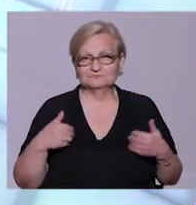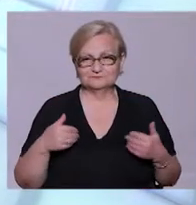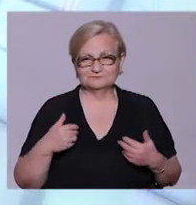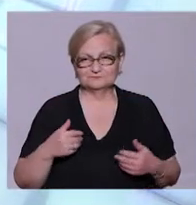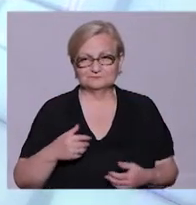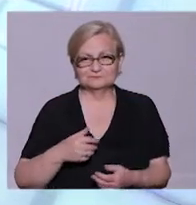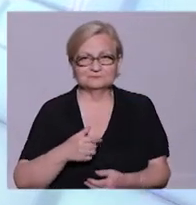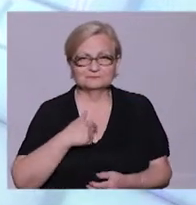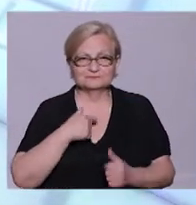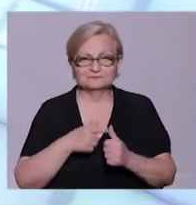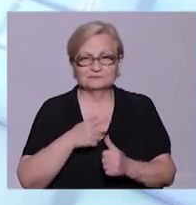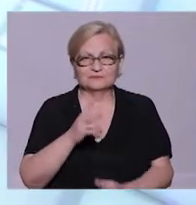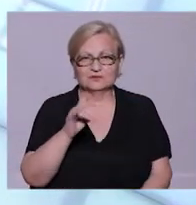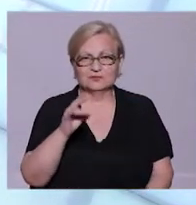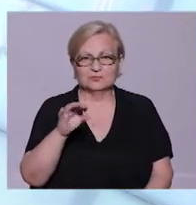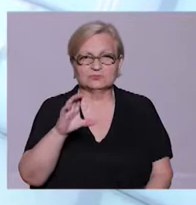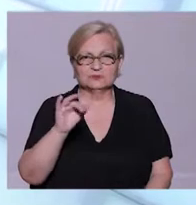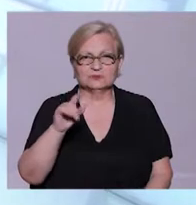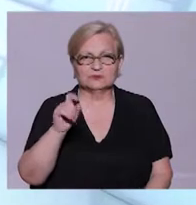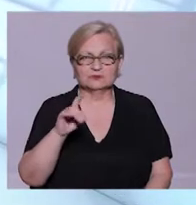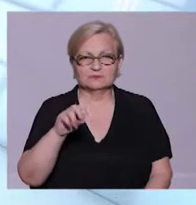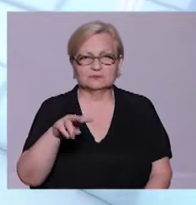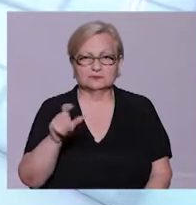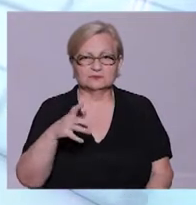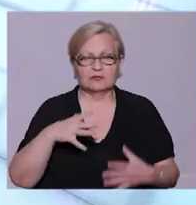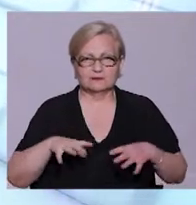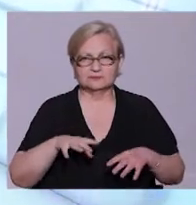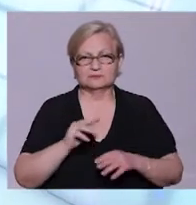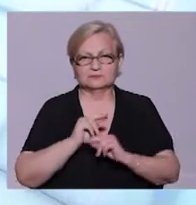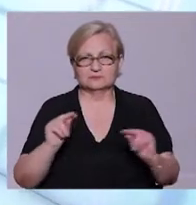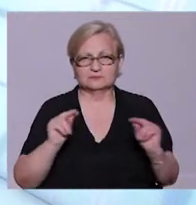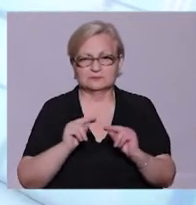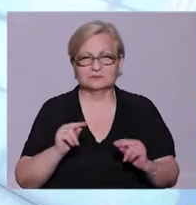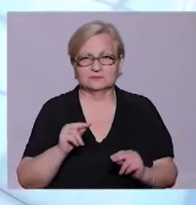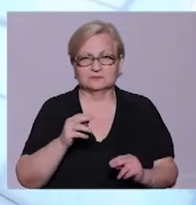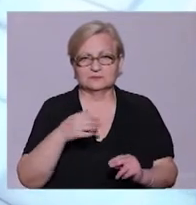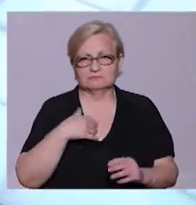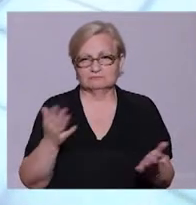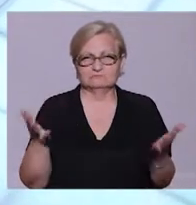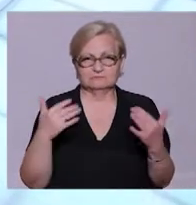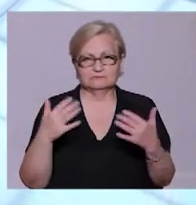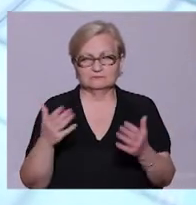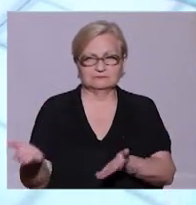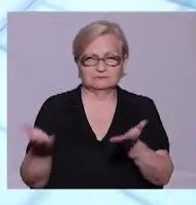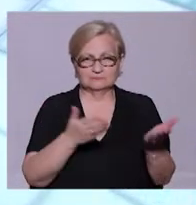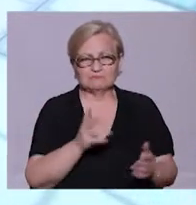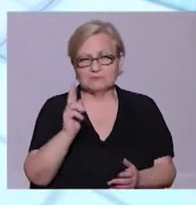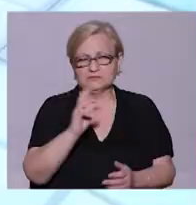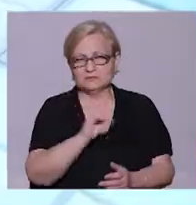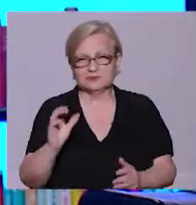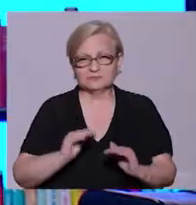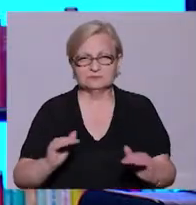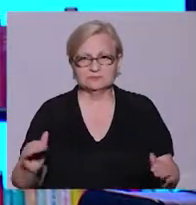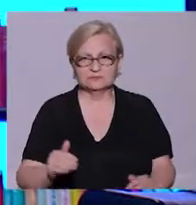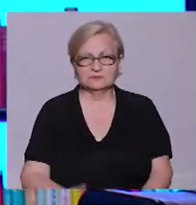გამარჯობა. მე ნინო სიხარული წევარ, ქართულის მასწავლებელი. ეკრანებთან გიწევთ მესამე კლასელებს.